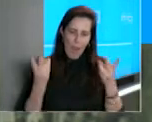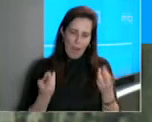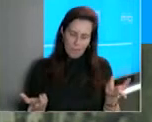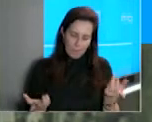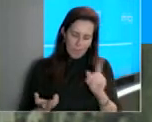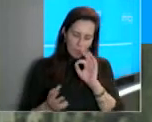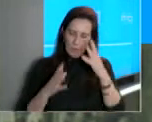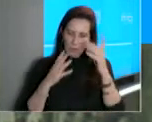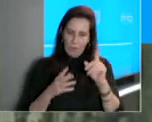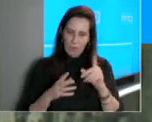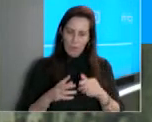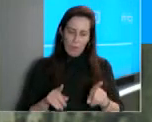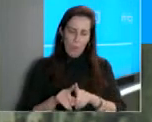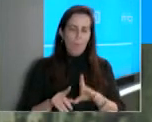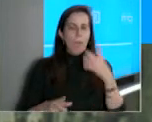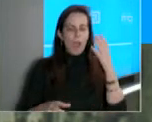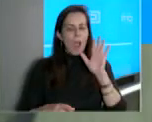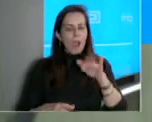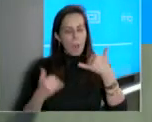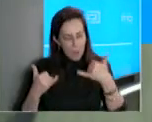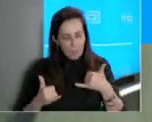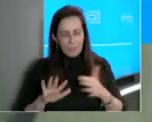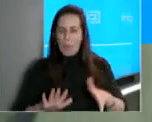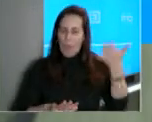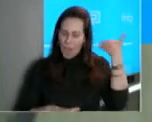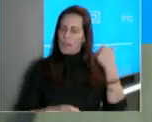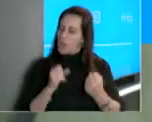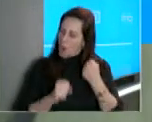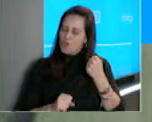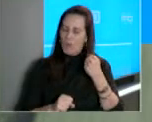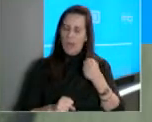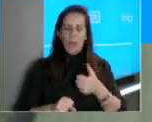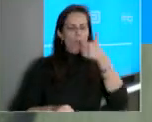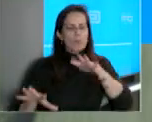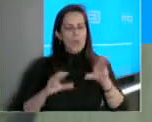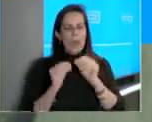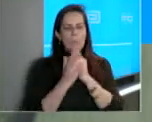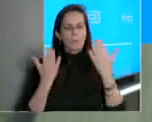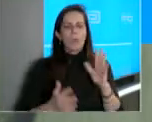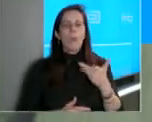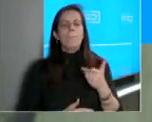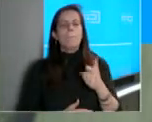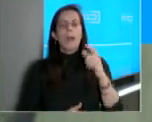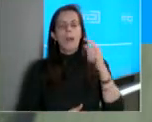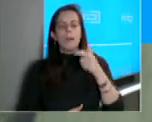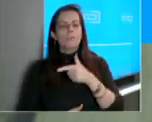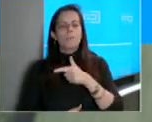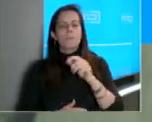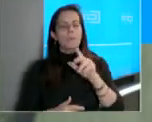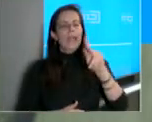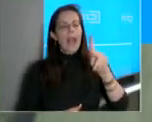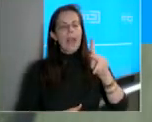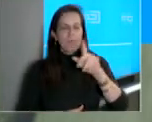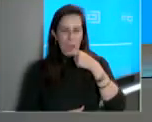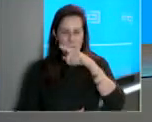של ראש הממשלה הנוכחי. מה לדעתך קרליבך היה חושב על אותן שיחות של נוני מוזס ונתניהו?